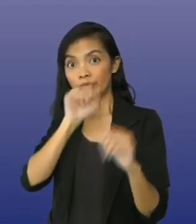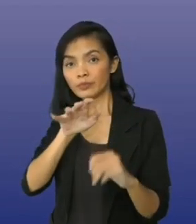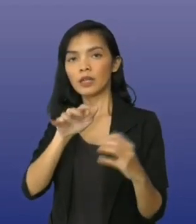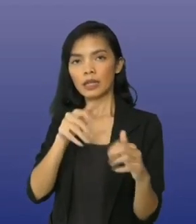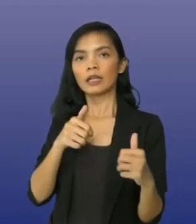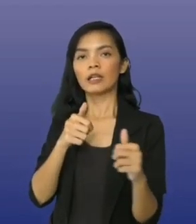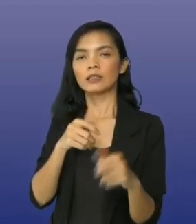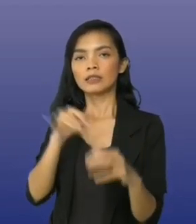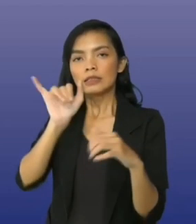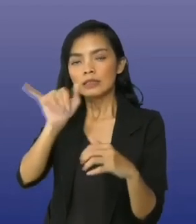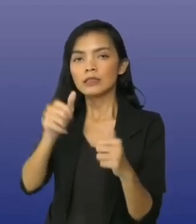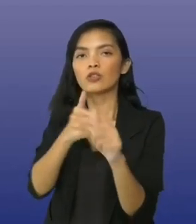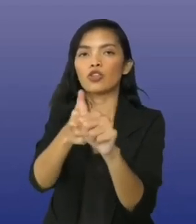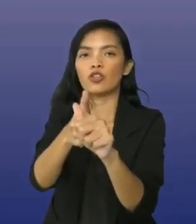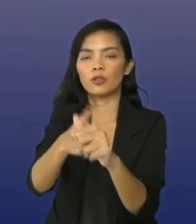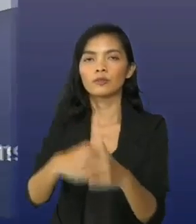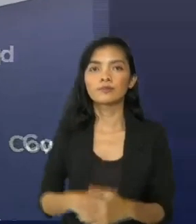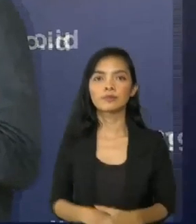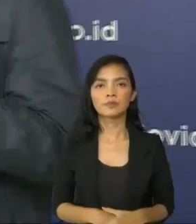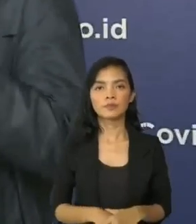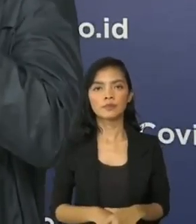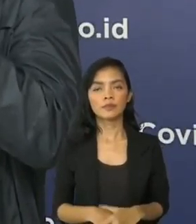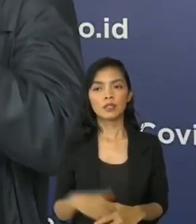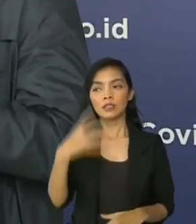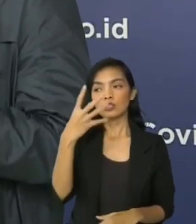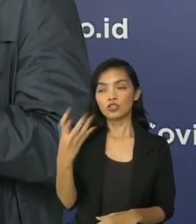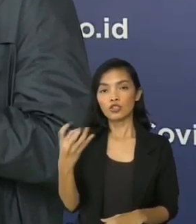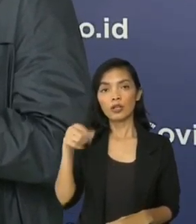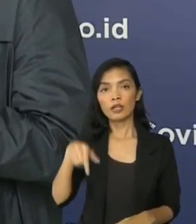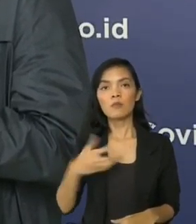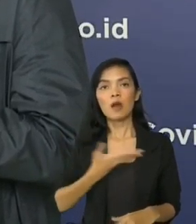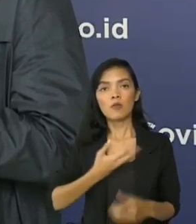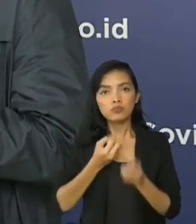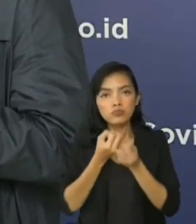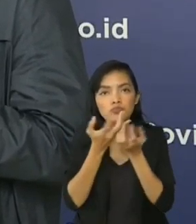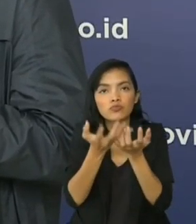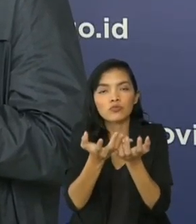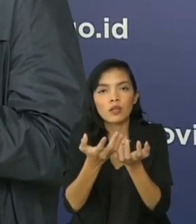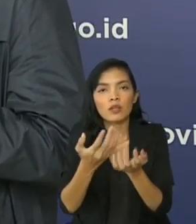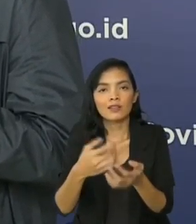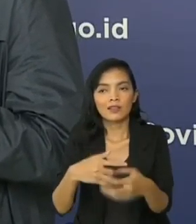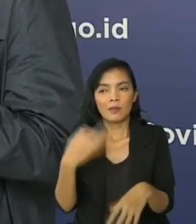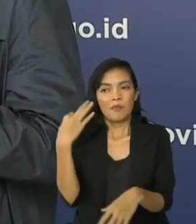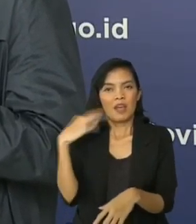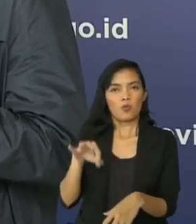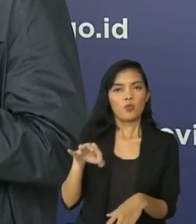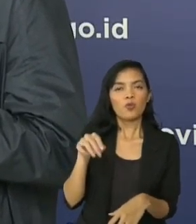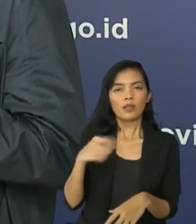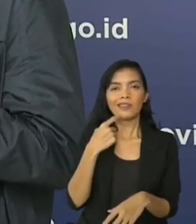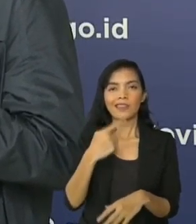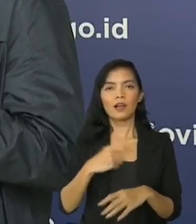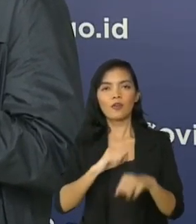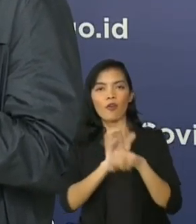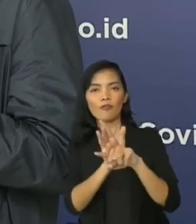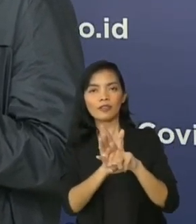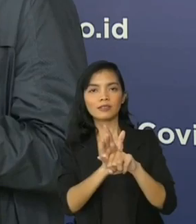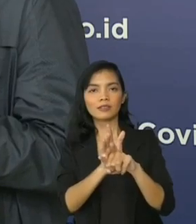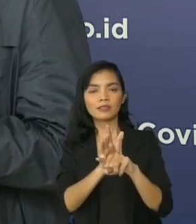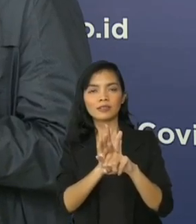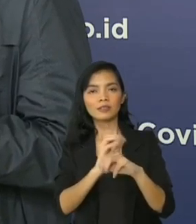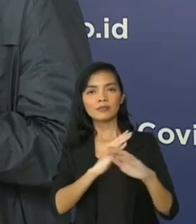hari ini saya ingin melaporkan terkait dengan progres terbaru penanganan pencegahan dan penanganan konflik